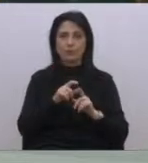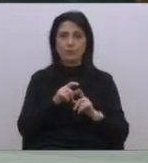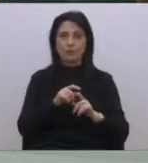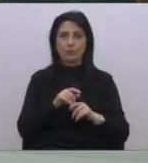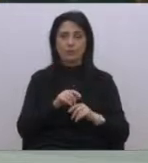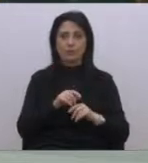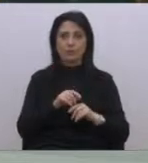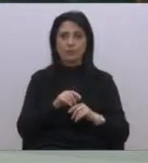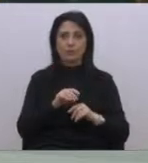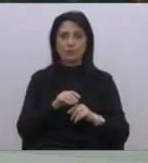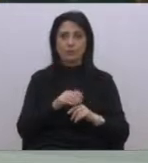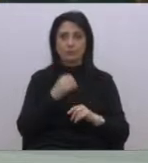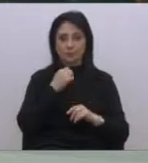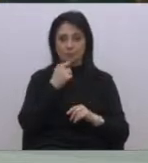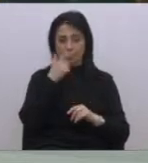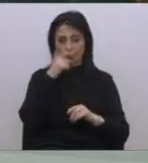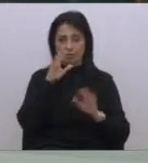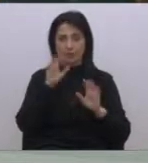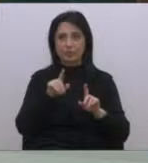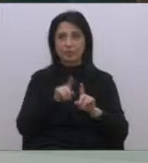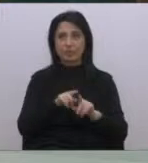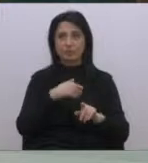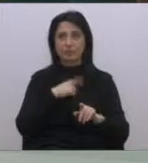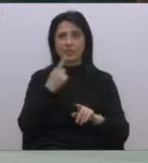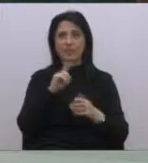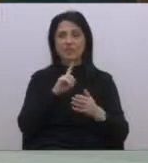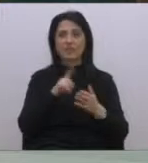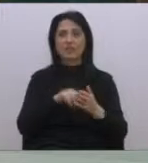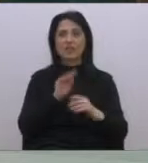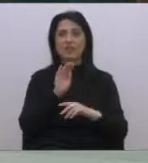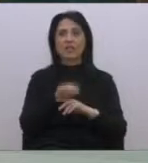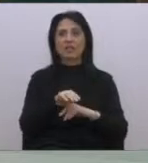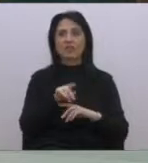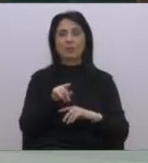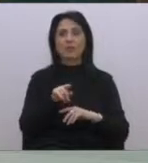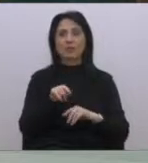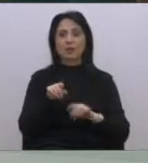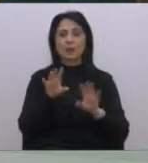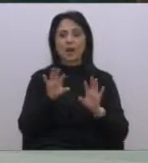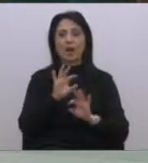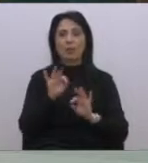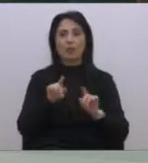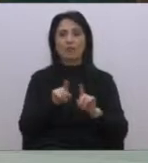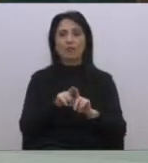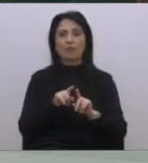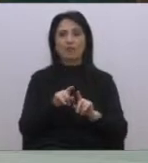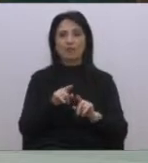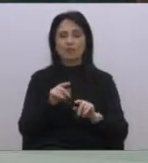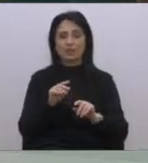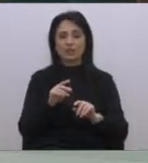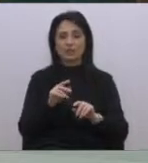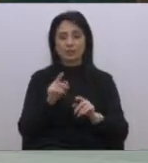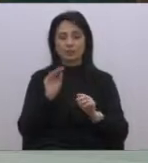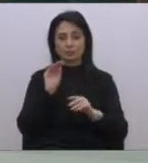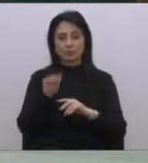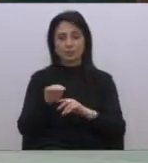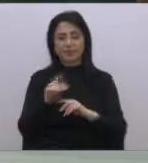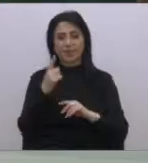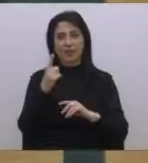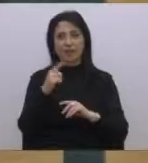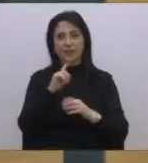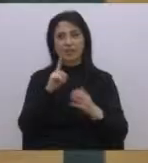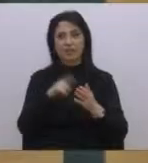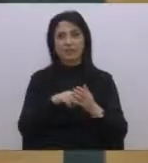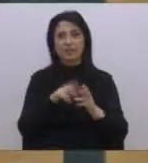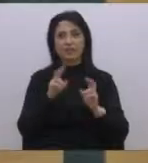გსურთ. Ბატონო თავმჯდომარე, ასევე მინდა ერთ საკითხი დავამატო. ამ კანონპროექტში ასევე დაინტეგრირებულია ერთი